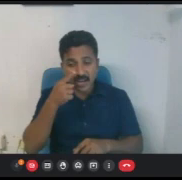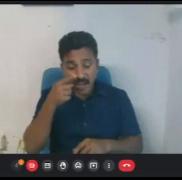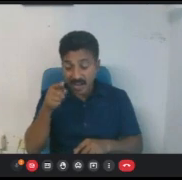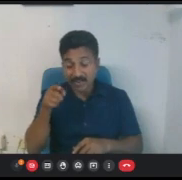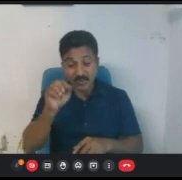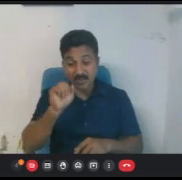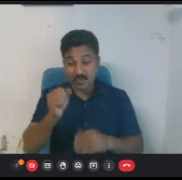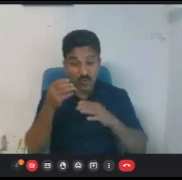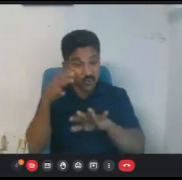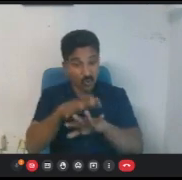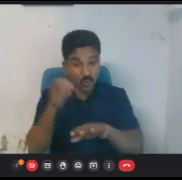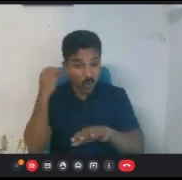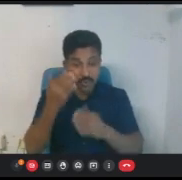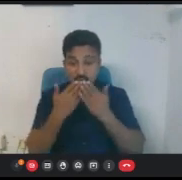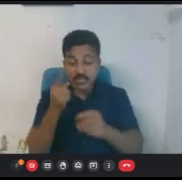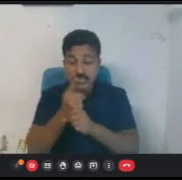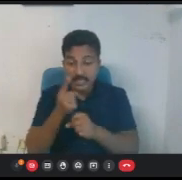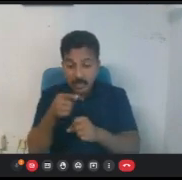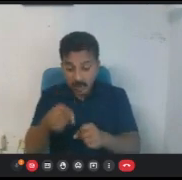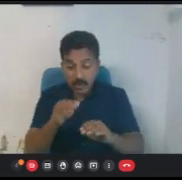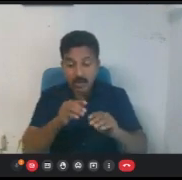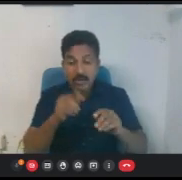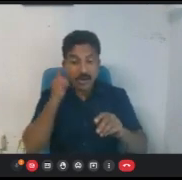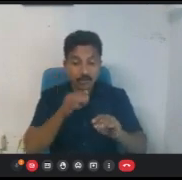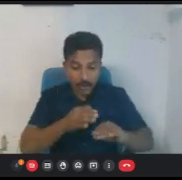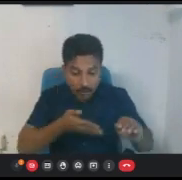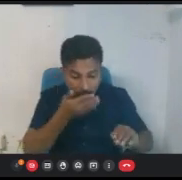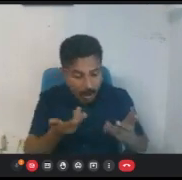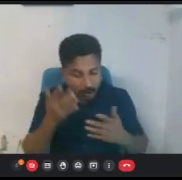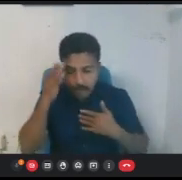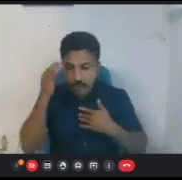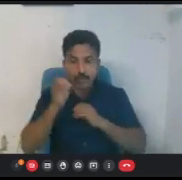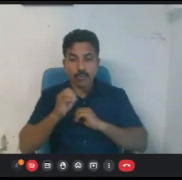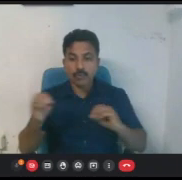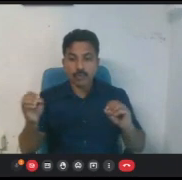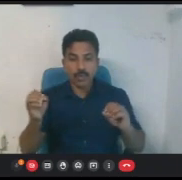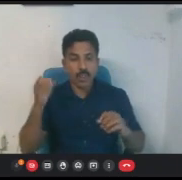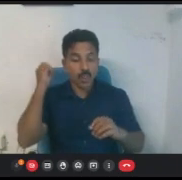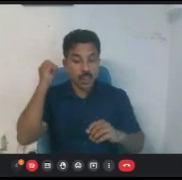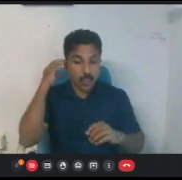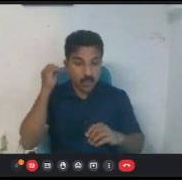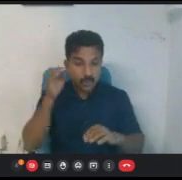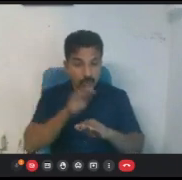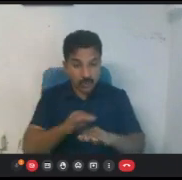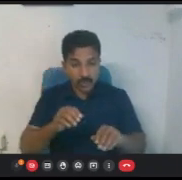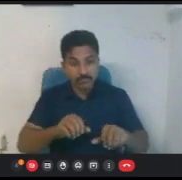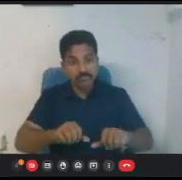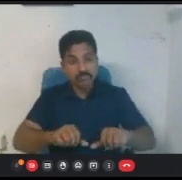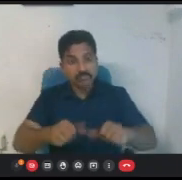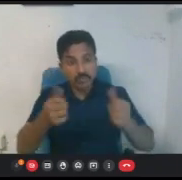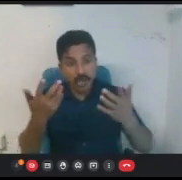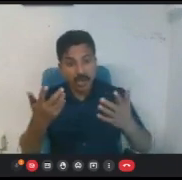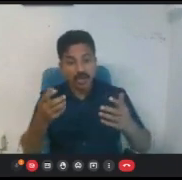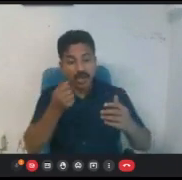അറിയില്ല. പിന്നെ ഈ നോർമൽ സ്കൂളുകളിൽ പഠിക്കുന്ന കുട്ടികള് രക്ഷപ്പെടുന്നത് ആ കുട്ടികളുടെ മാതാപിതാക്കൾ അവരുടെ